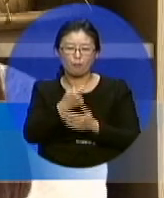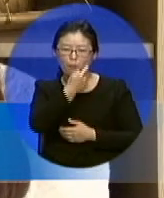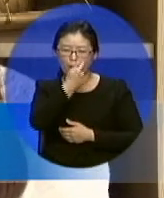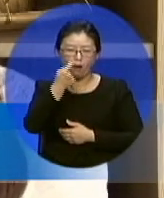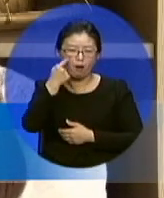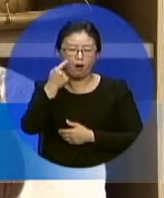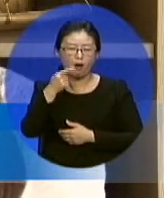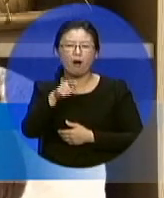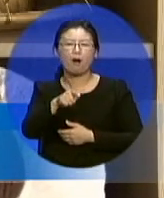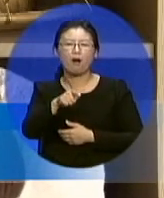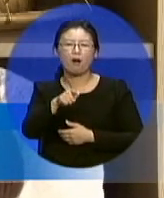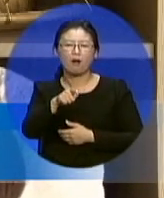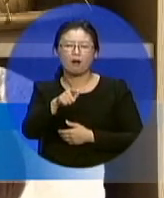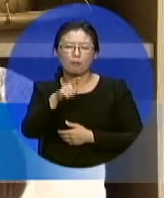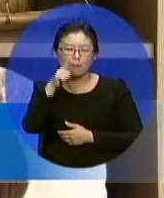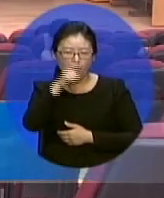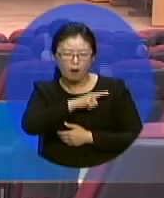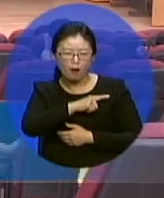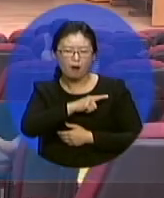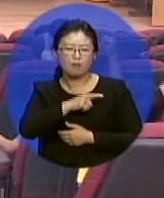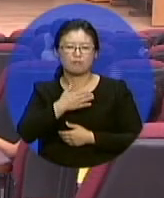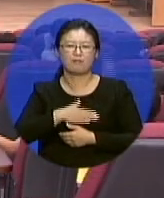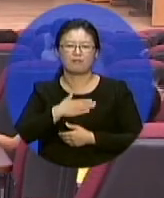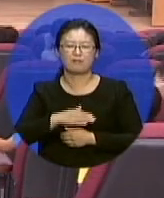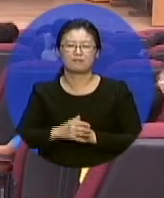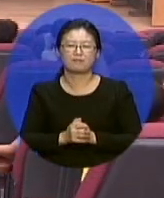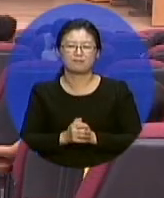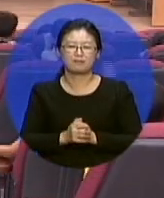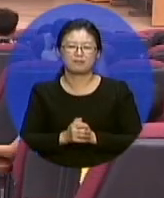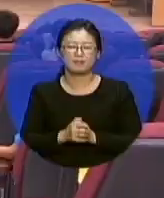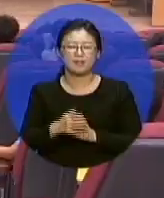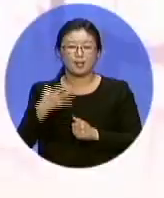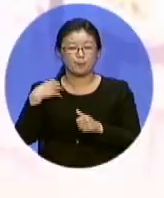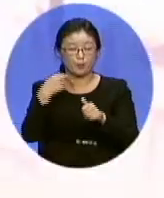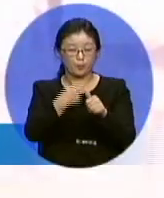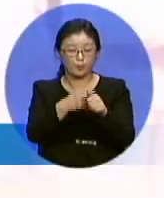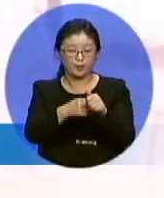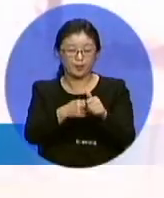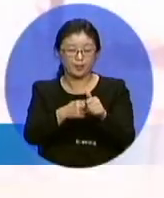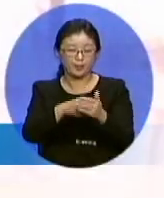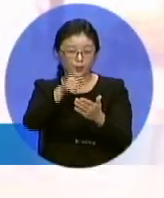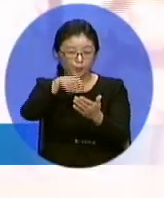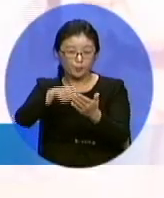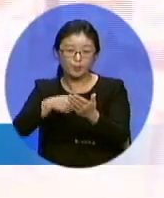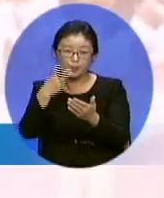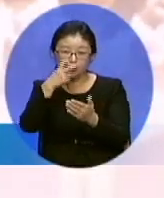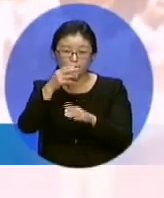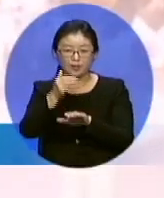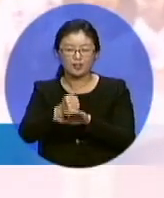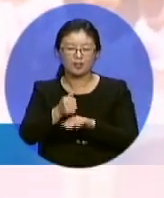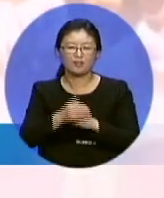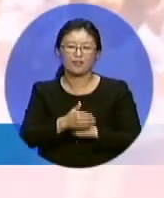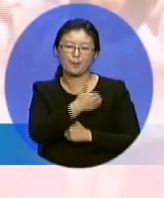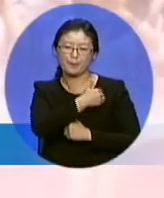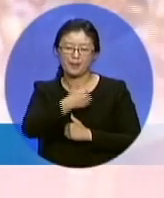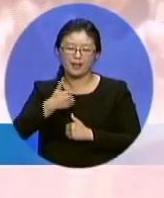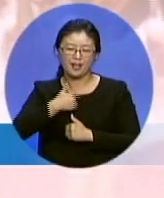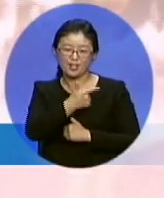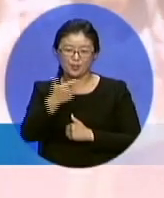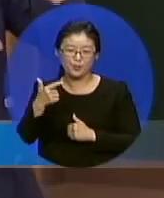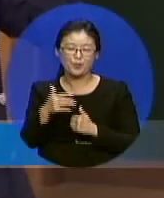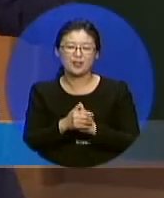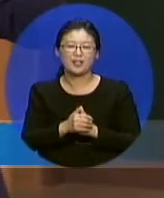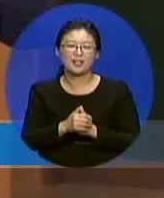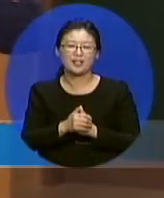보면서 아 저게 그래서 위험하구나. 담당 교사를 대상으로 설문조사를 해보니 매우 만족한다고